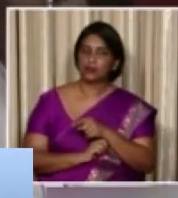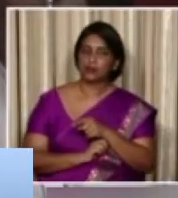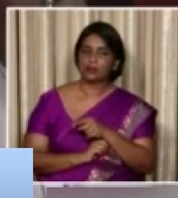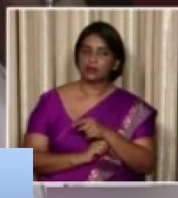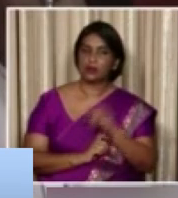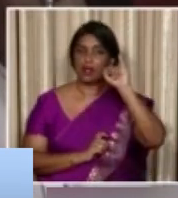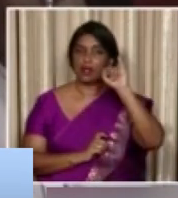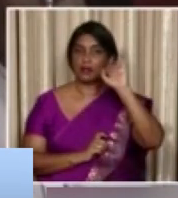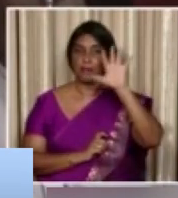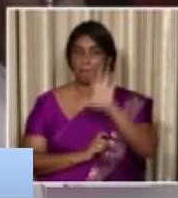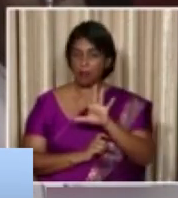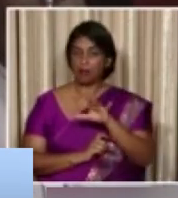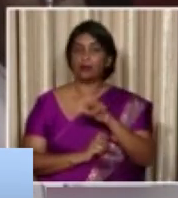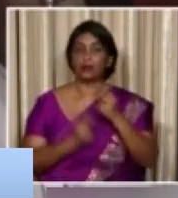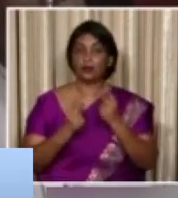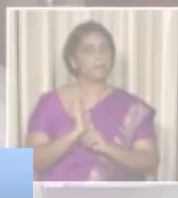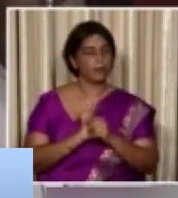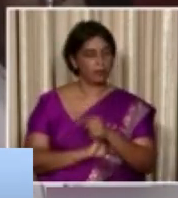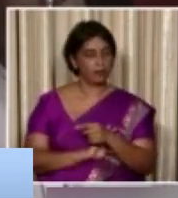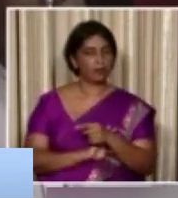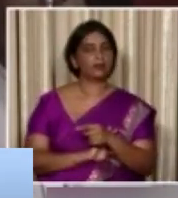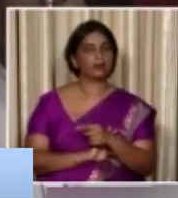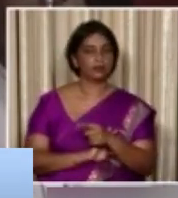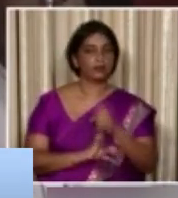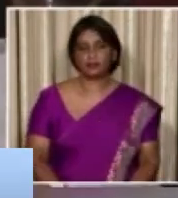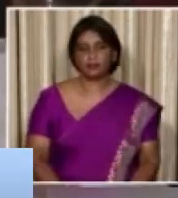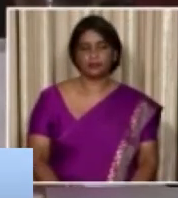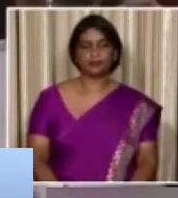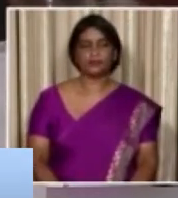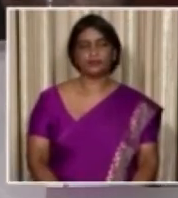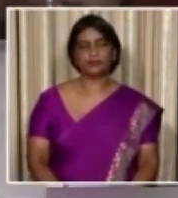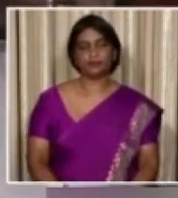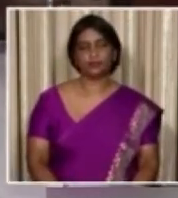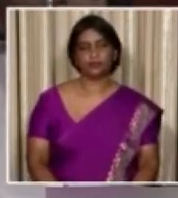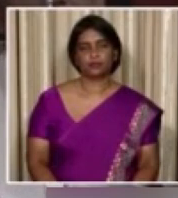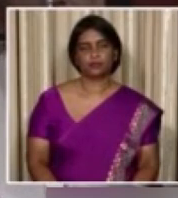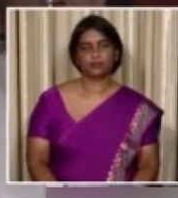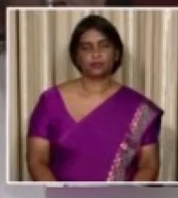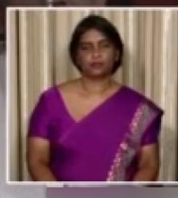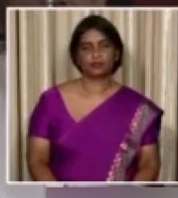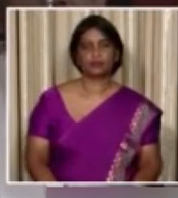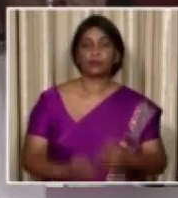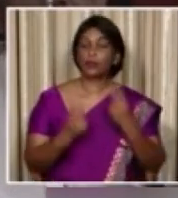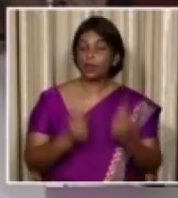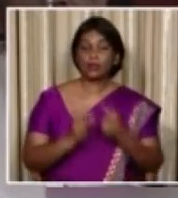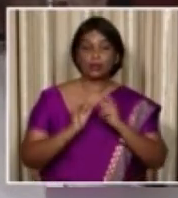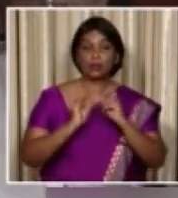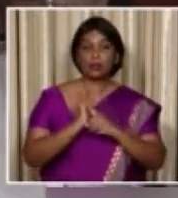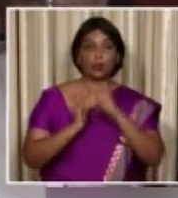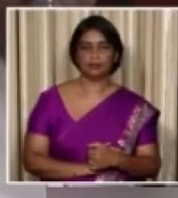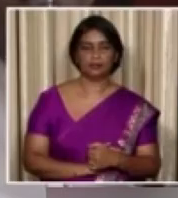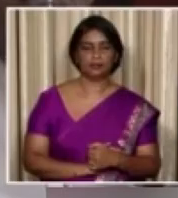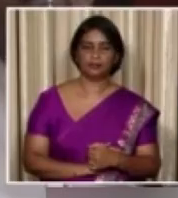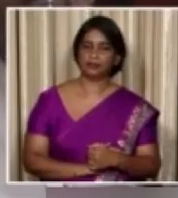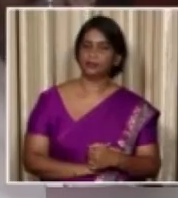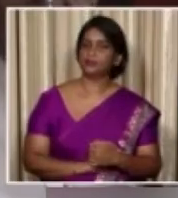6 5 කරන එක අර්ජන්ට් බිල් එකක් හැටියට ශේෂාධිකරණයට යවන්න. ඔබතුමා නැගිටලා කියන්නේ අර්ජන්ට් බිල් එකට ශේෂාධිකරණයට යන්නේ නැහැ කියලා